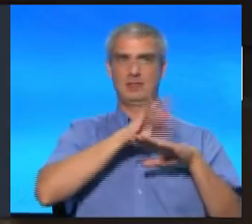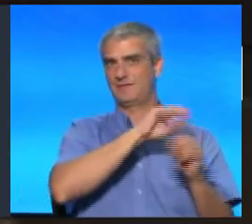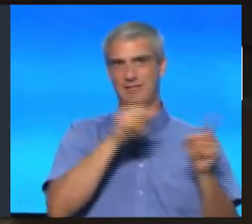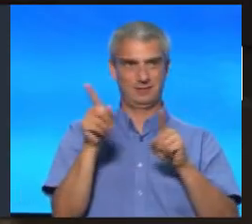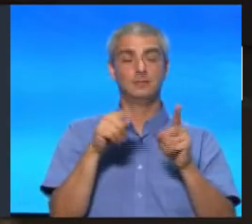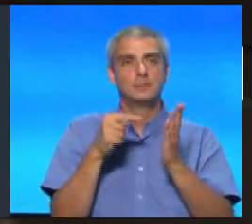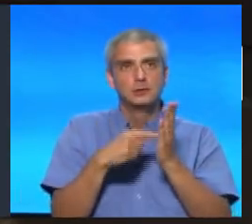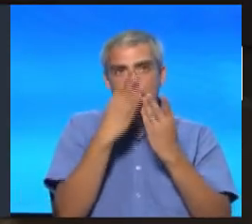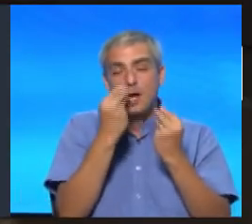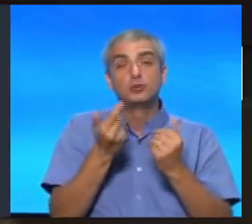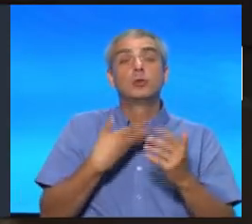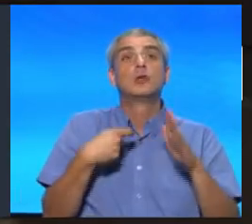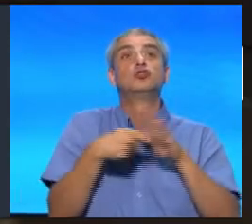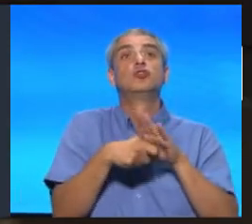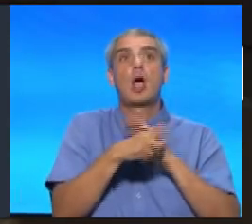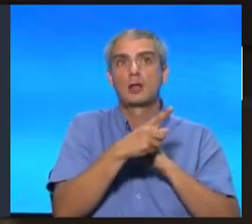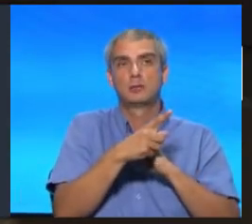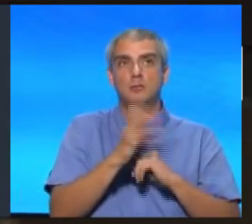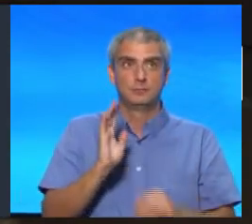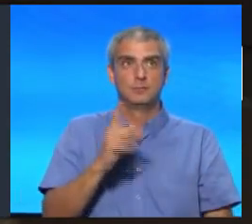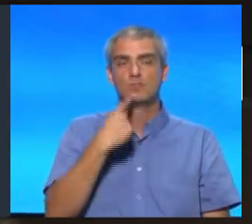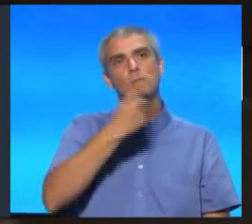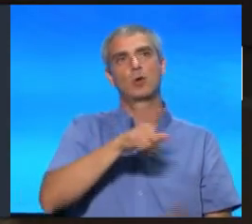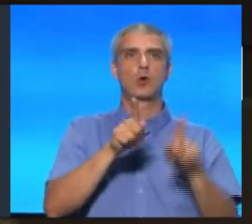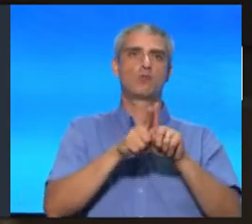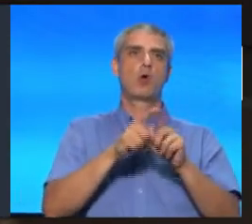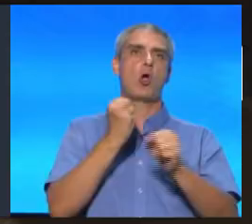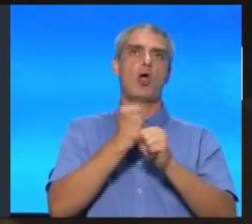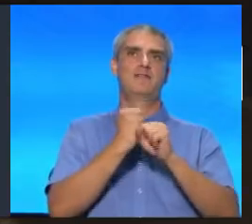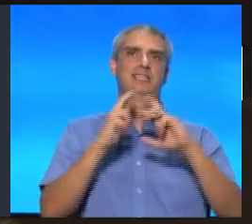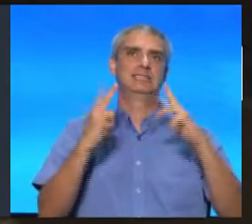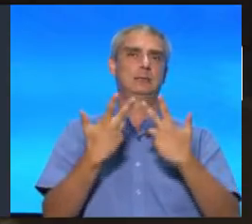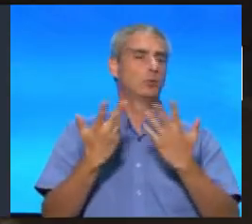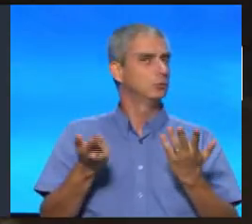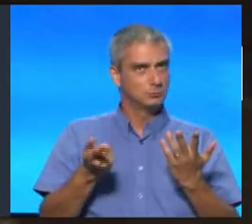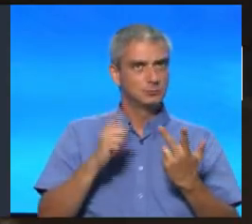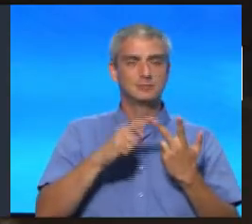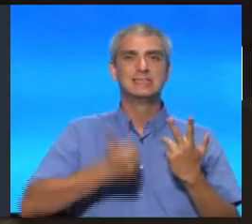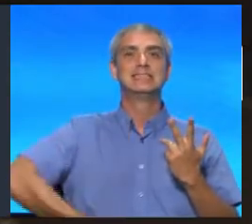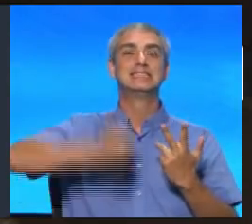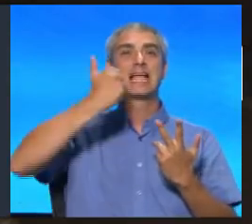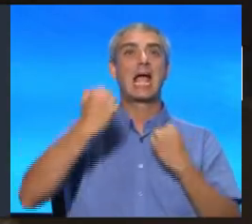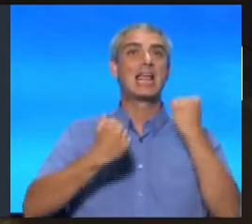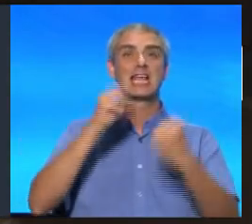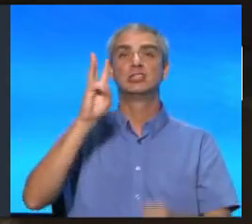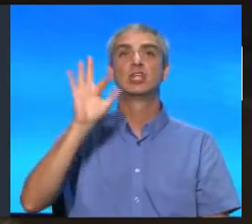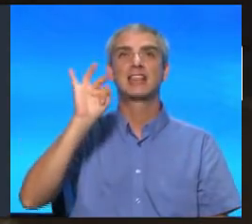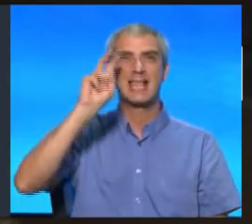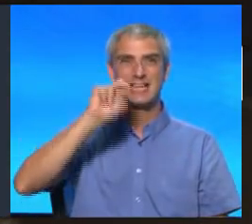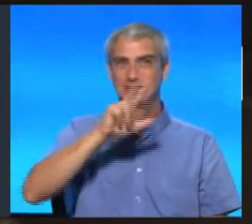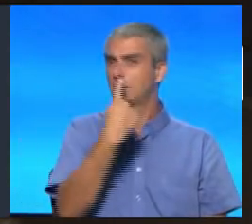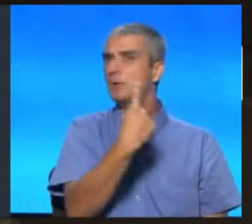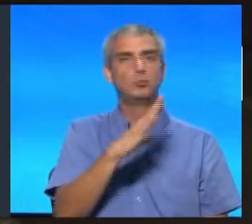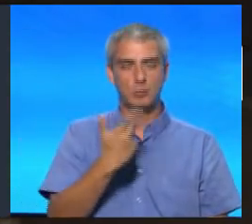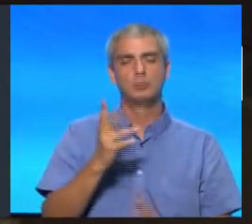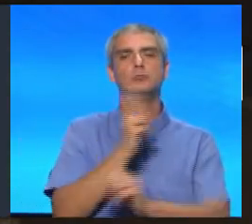חשוד בשוחד, מגדירים את מעמדו שם כמעמד של עובד ציבור. מה לגבי השר שטייניץ עצמו? המשטרה צפויה